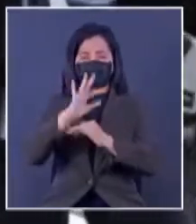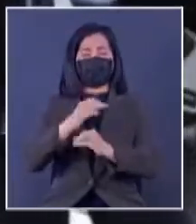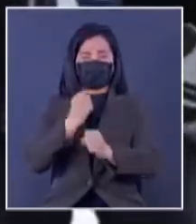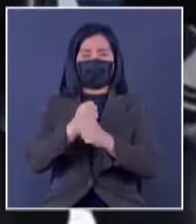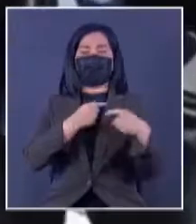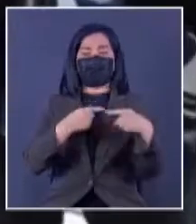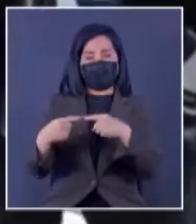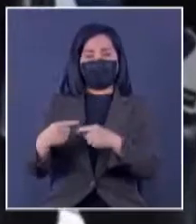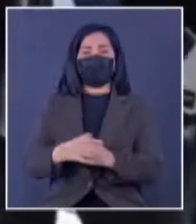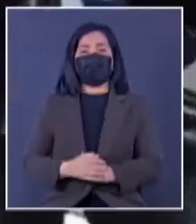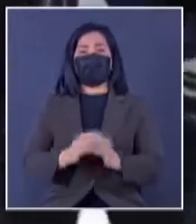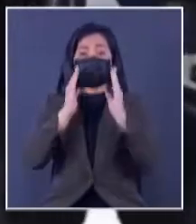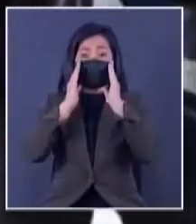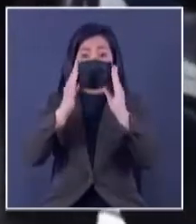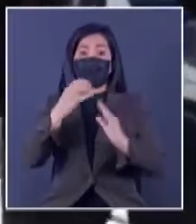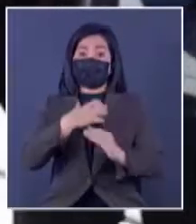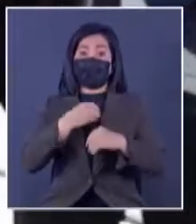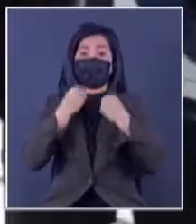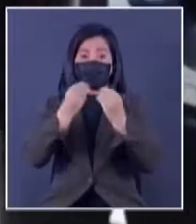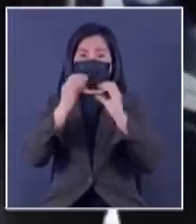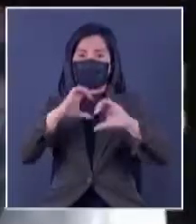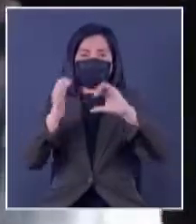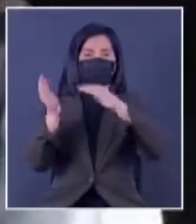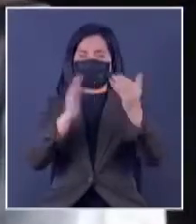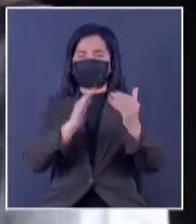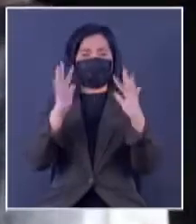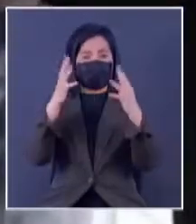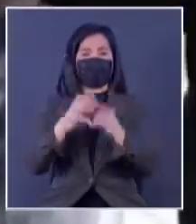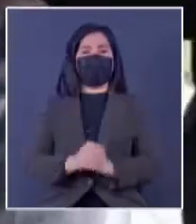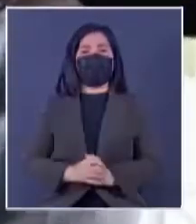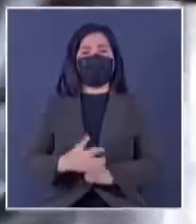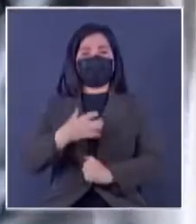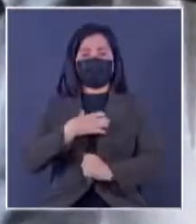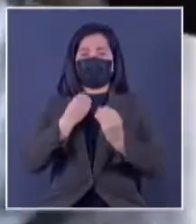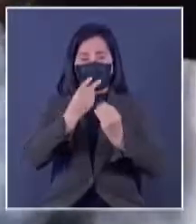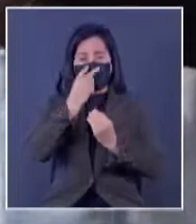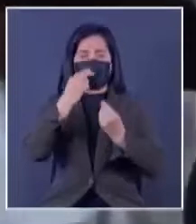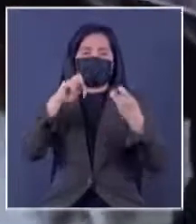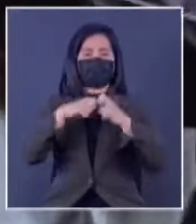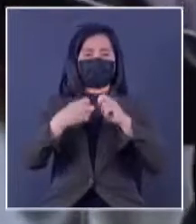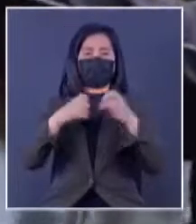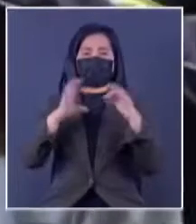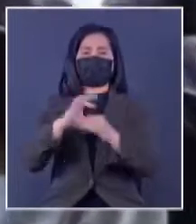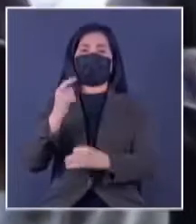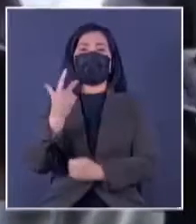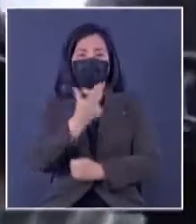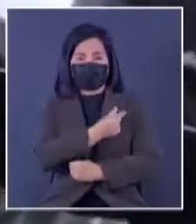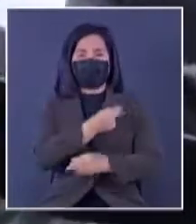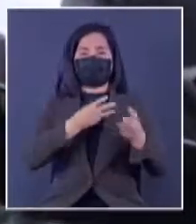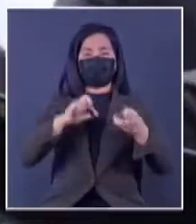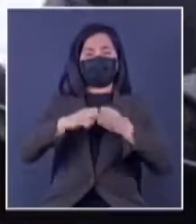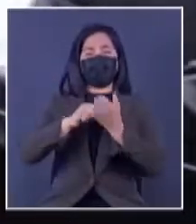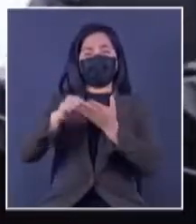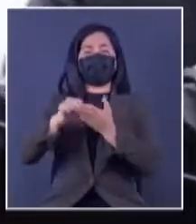ความบริสุทธิ์ใจว่าไม่มีเจตนาที่จะทำลายรัฐบาลแต่ต้องการสะท้อนปัญหาเรื่องวัคซีนและการแก้ไข